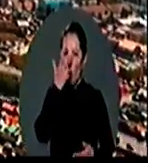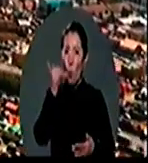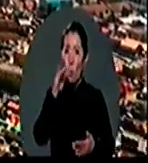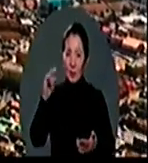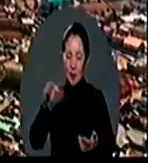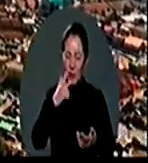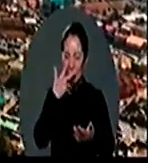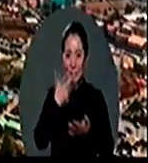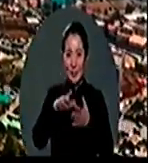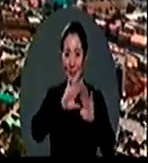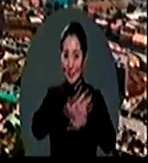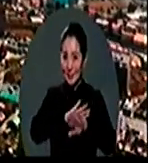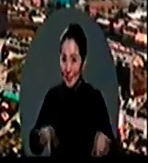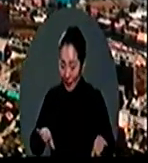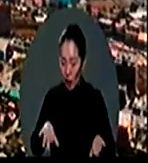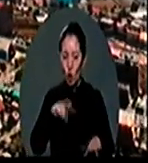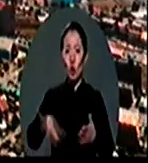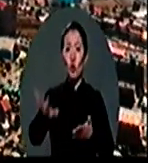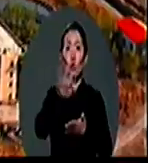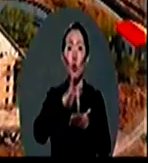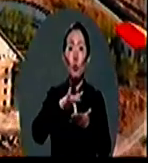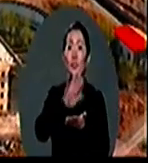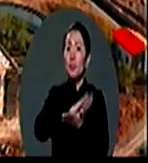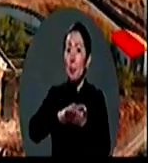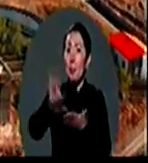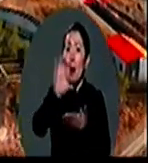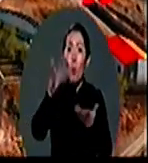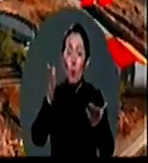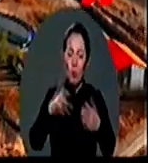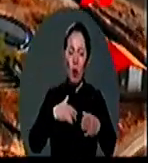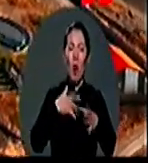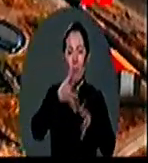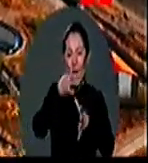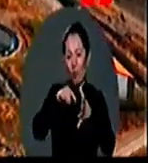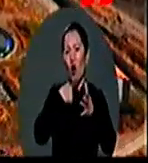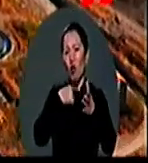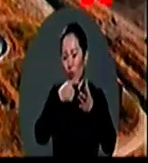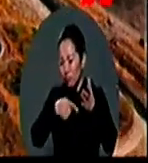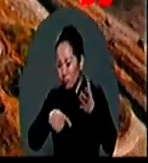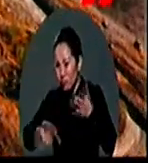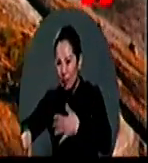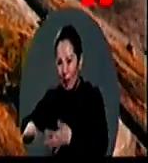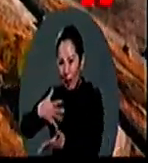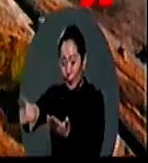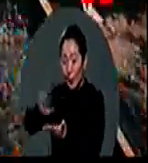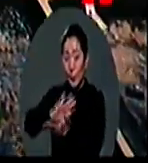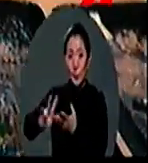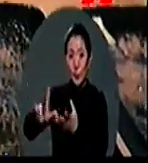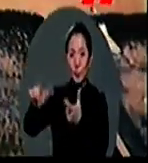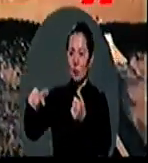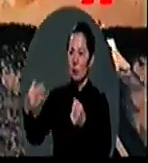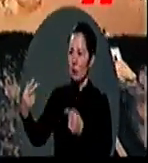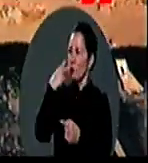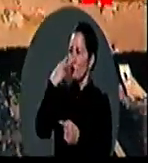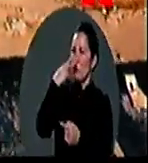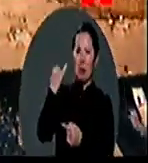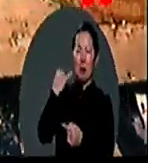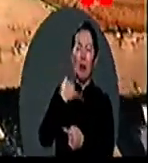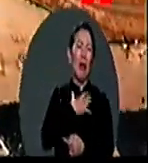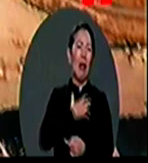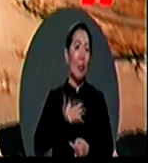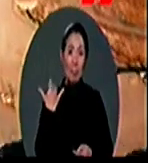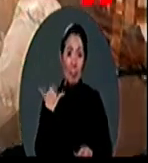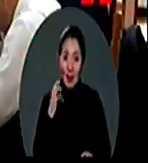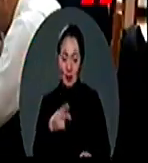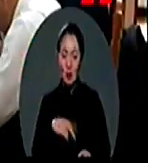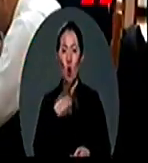Хавртаа утааны үнрээс салж цэвэр агаар амьсгалах үед төв цэвэрлэх байгууламжийн үнэр нийслэлч өдрөө салхины чигээр тархаж тавгүй төлдөг болоод удаж